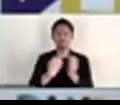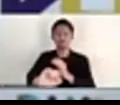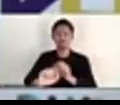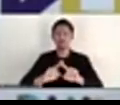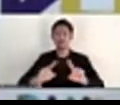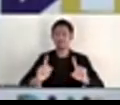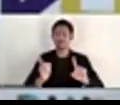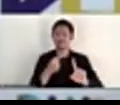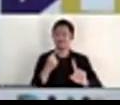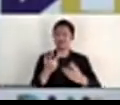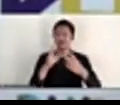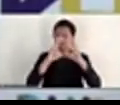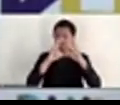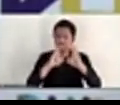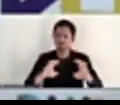bm41